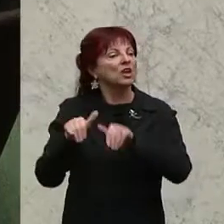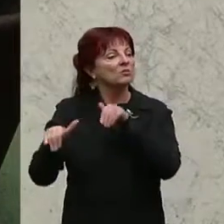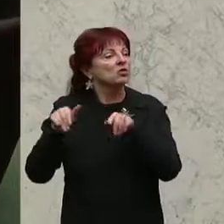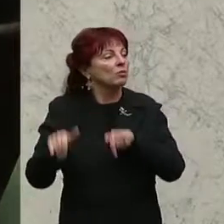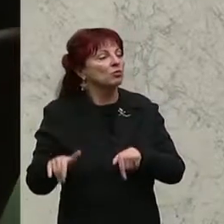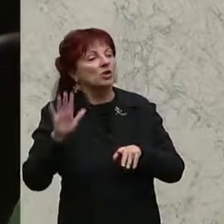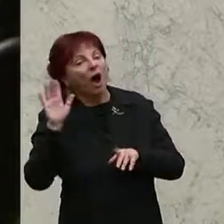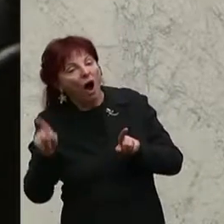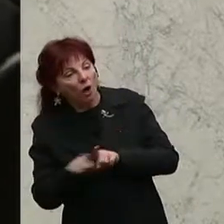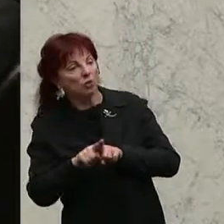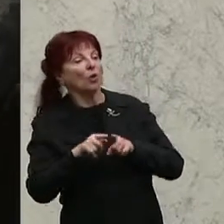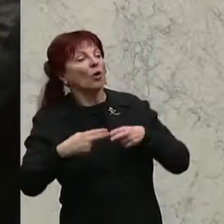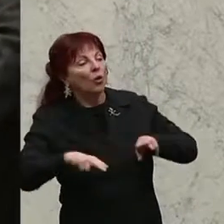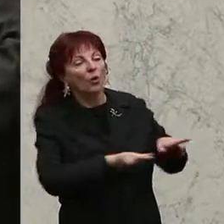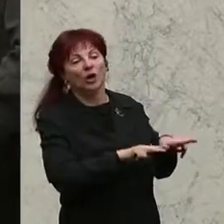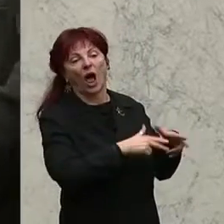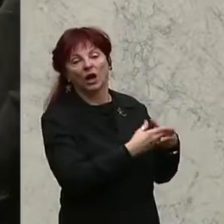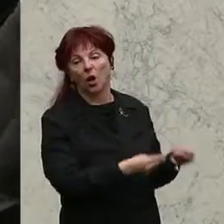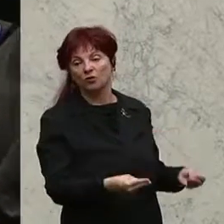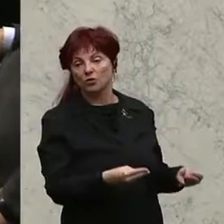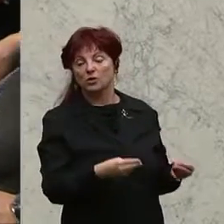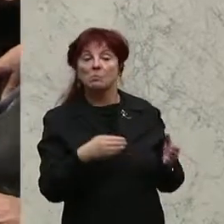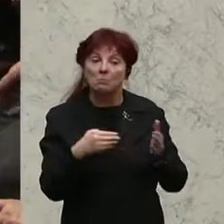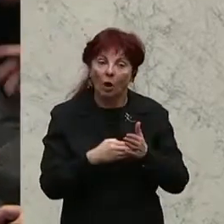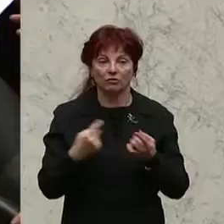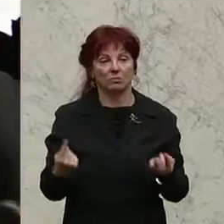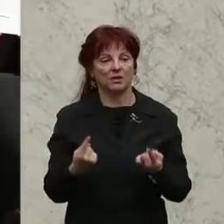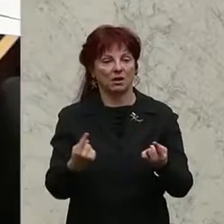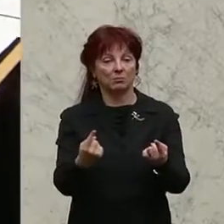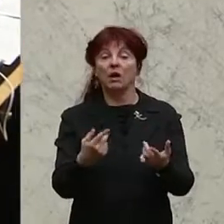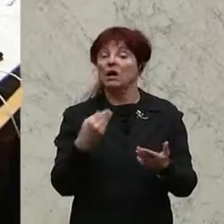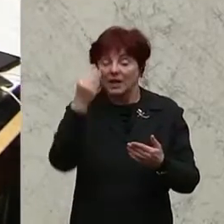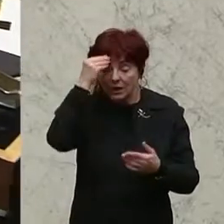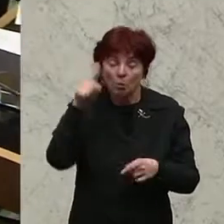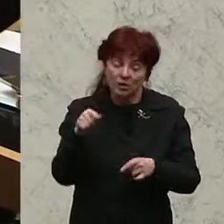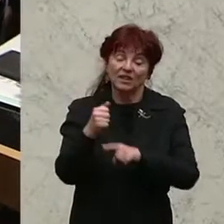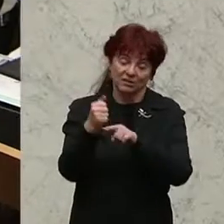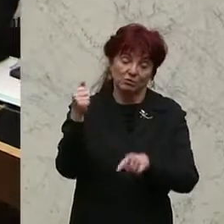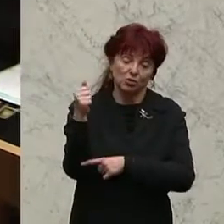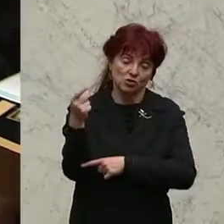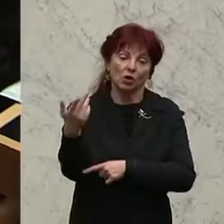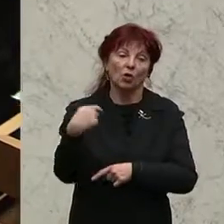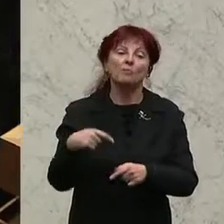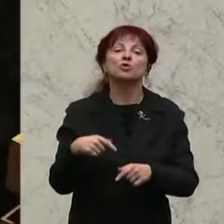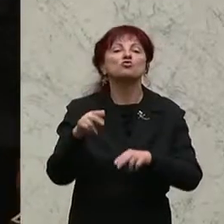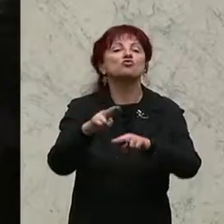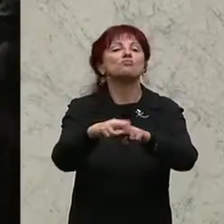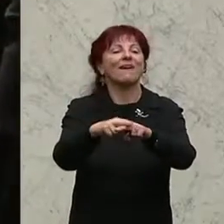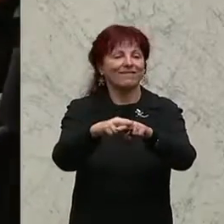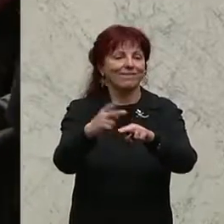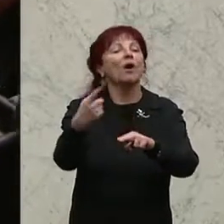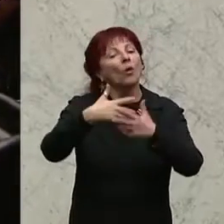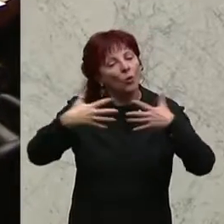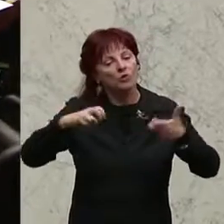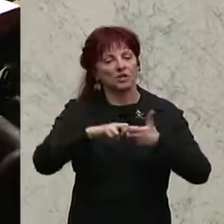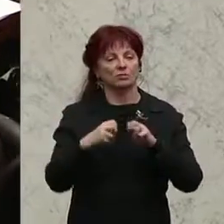ich, dass diese Budgetierung mittelfristig große Probleme schafft und es nicht akzeptabel ist, dass das